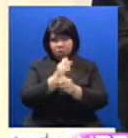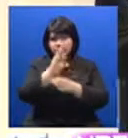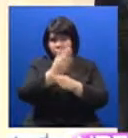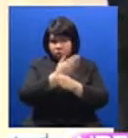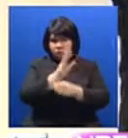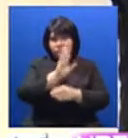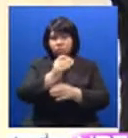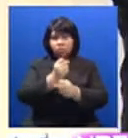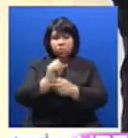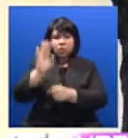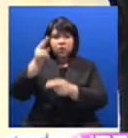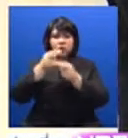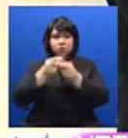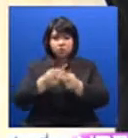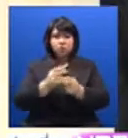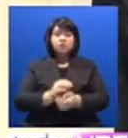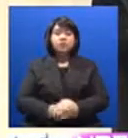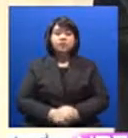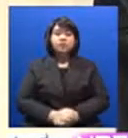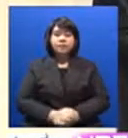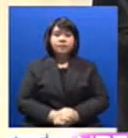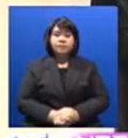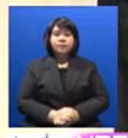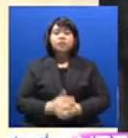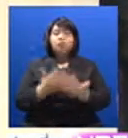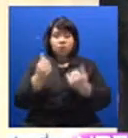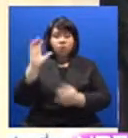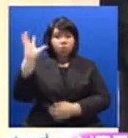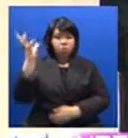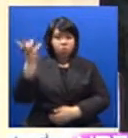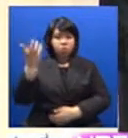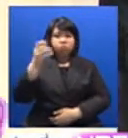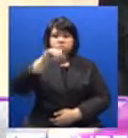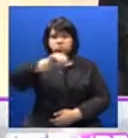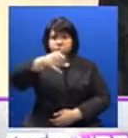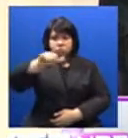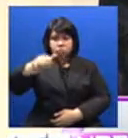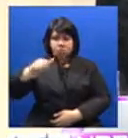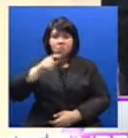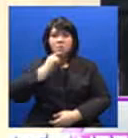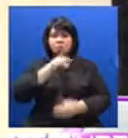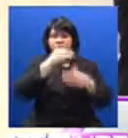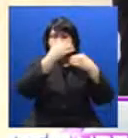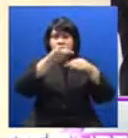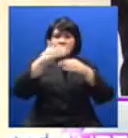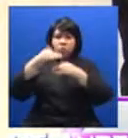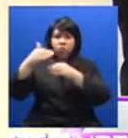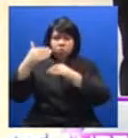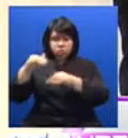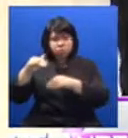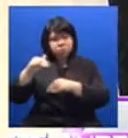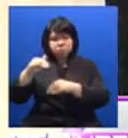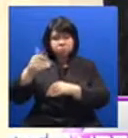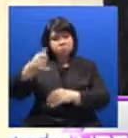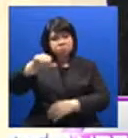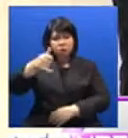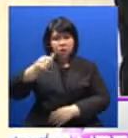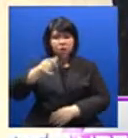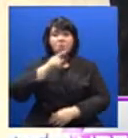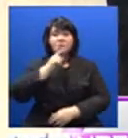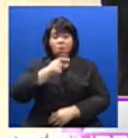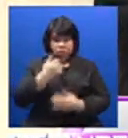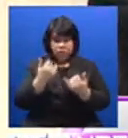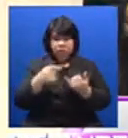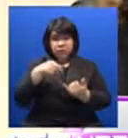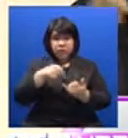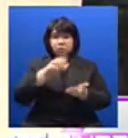อกชน โลกมีความผันผวนนะการส่งออกทำได้ไม่เต็มที่เนี่ยมันกลับมาที่เราอะแล้วเราจะจัดหางบประมาณยังไงว่